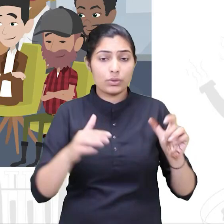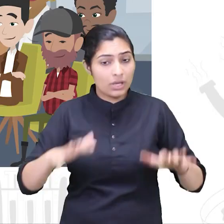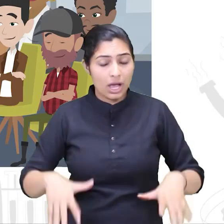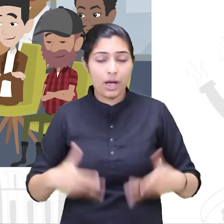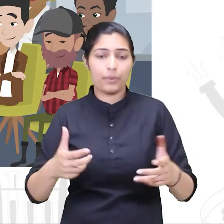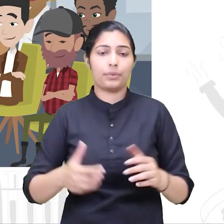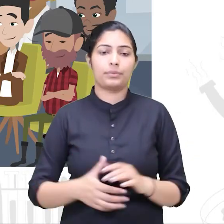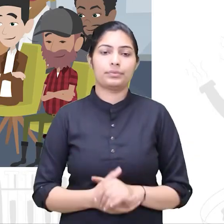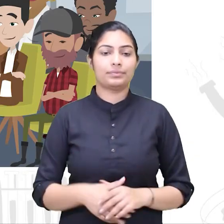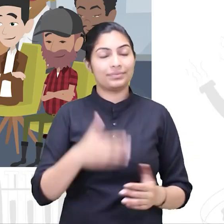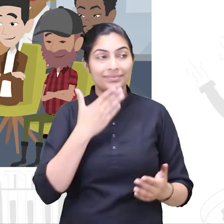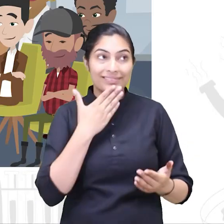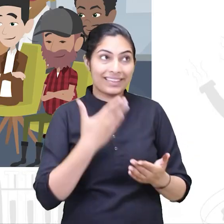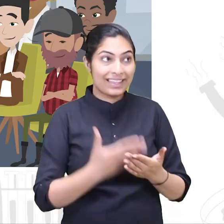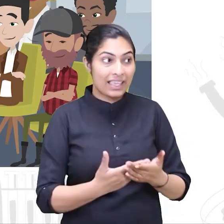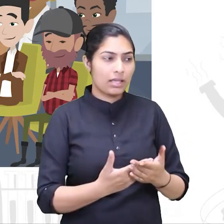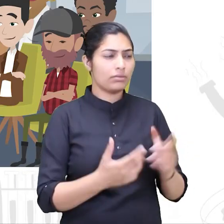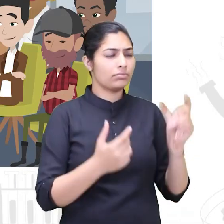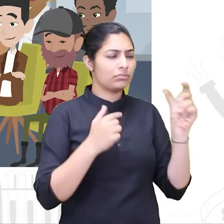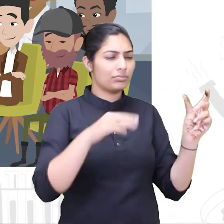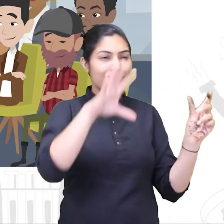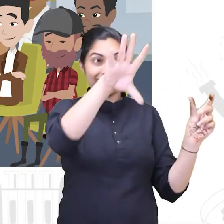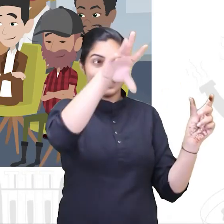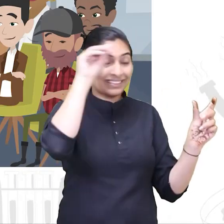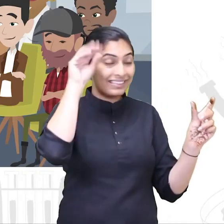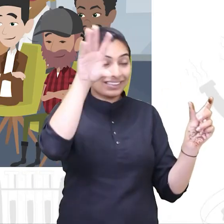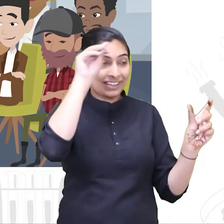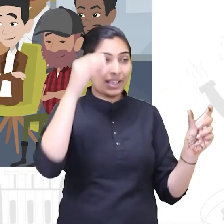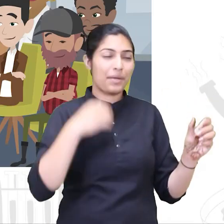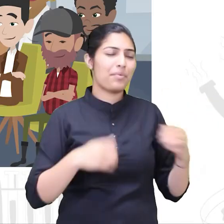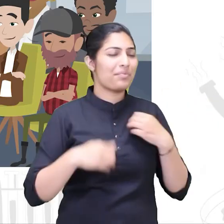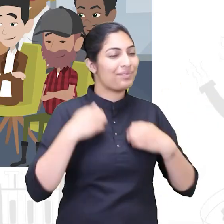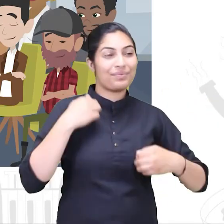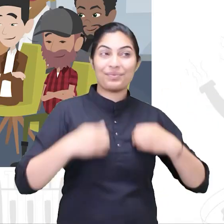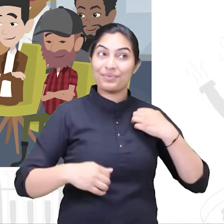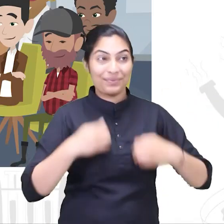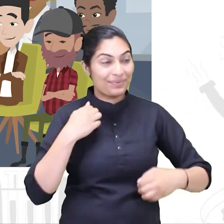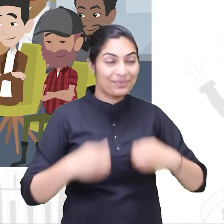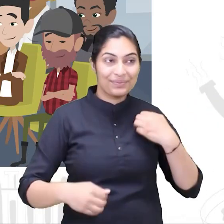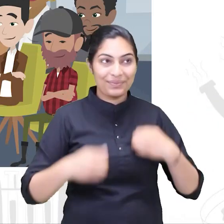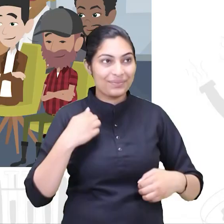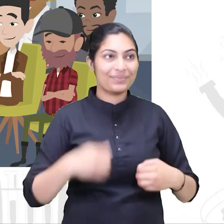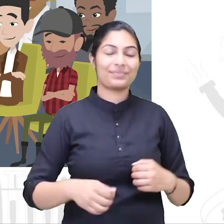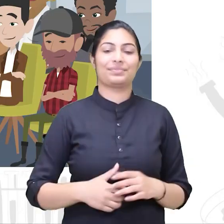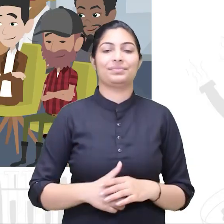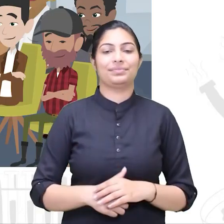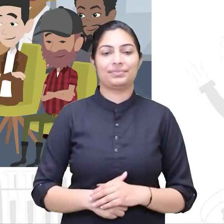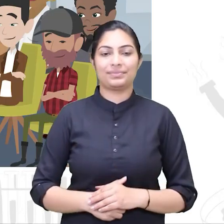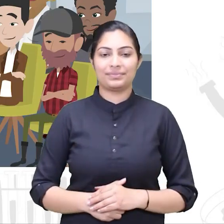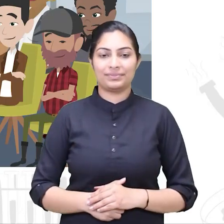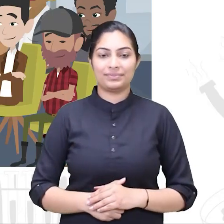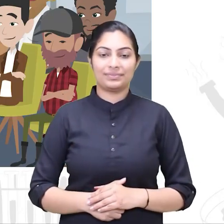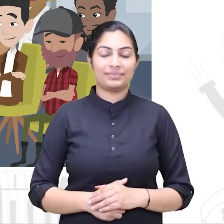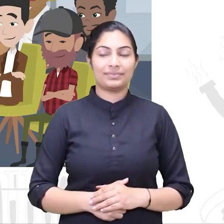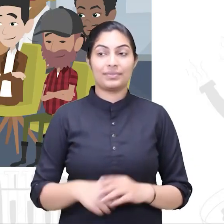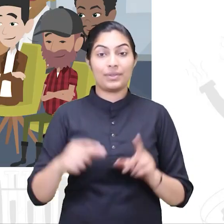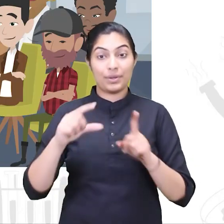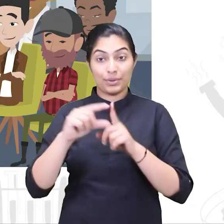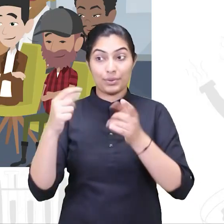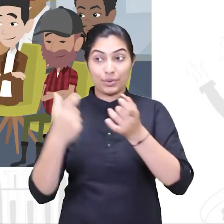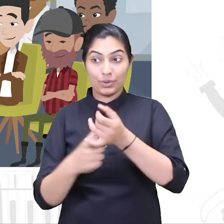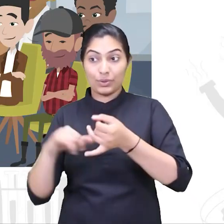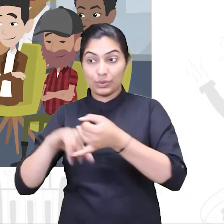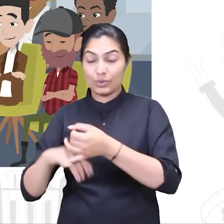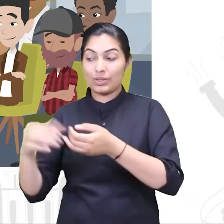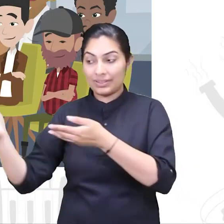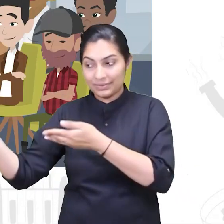करें। धन्यवाद सर, मैं बहुत उत्सुक हूँ इसके बारे में जानने के लिए। स्वागत है डॉक्टर